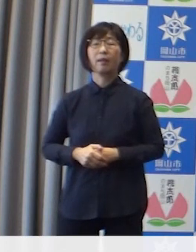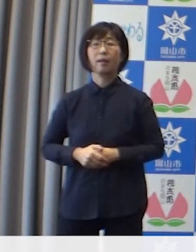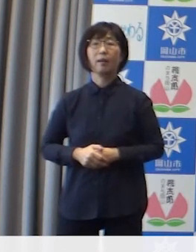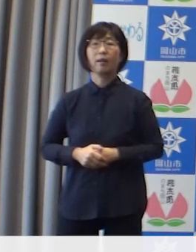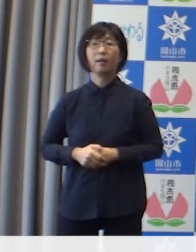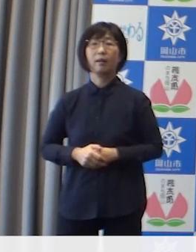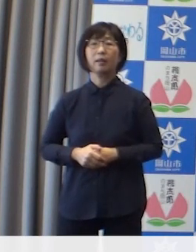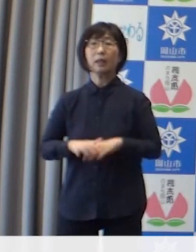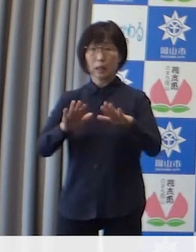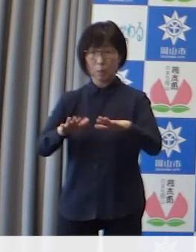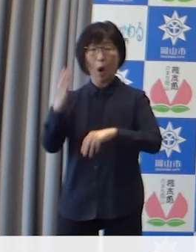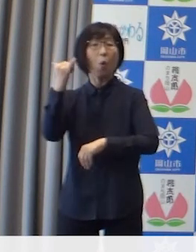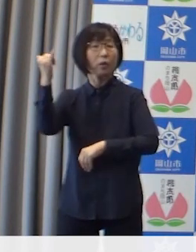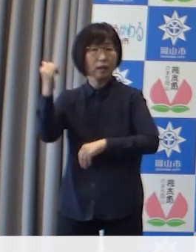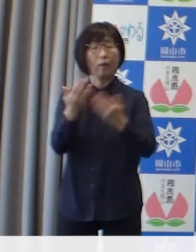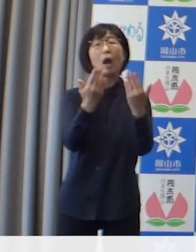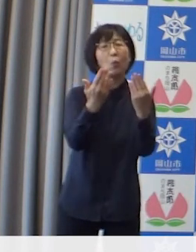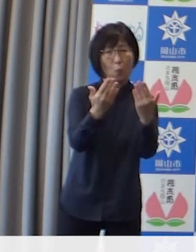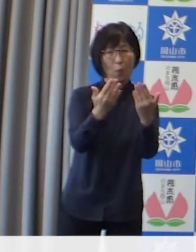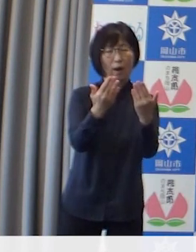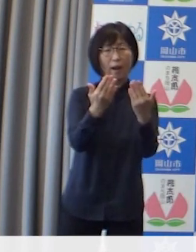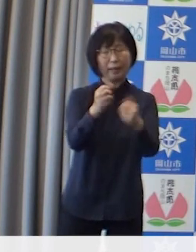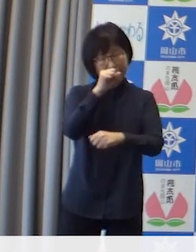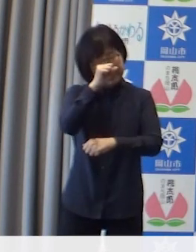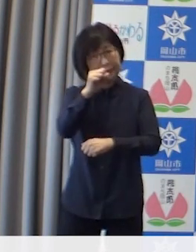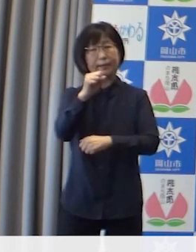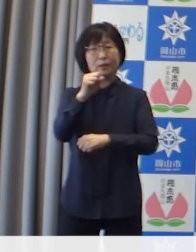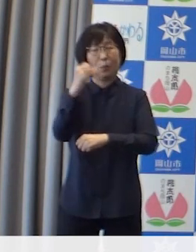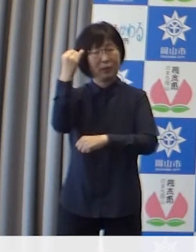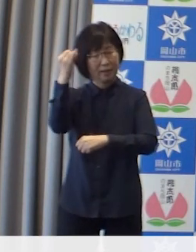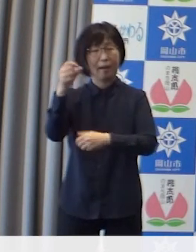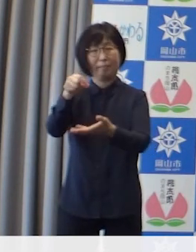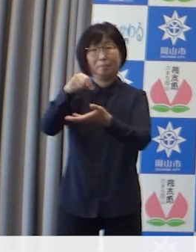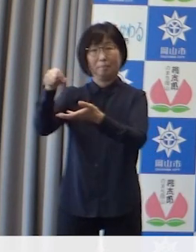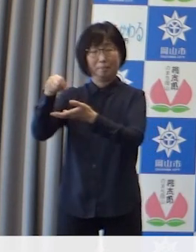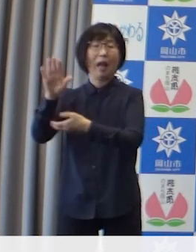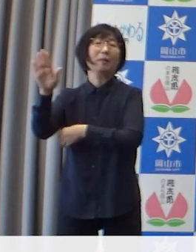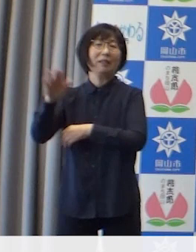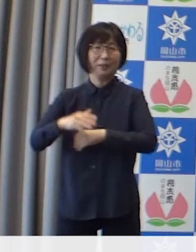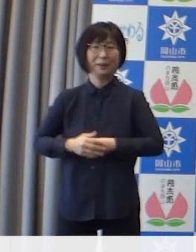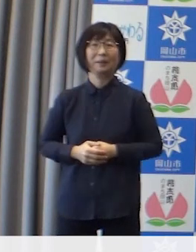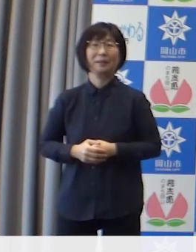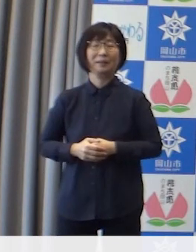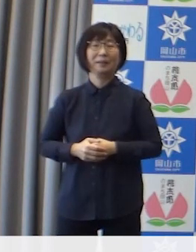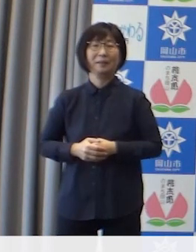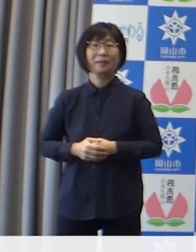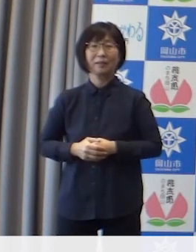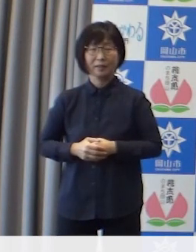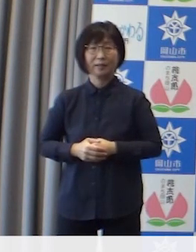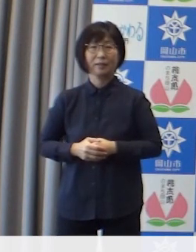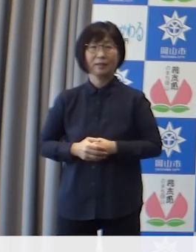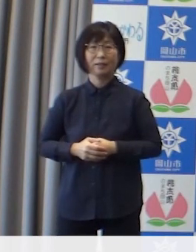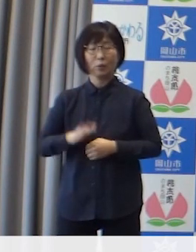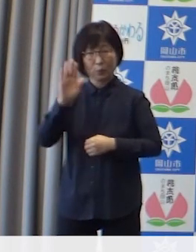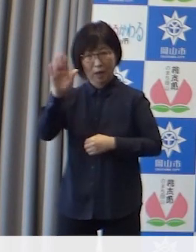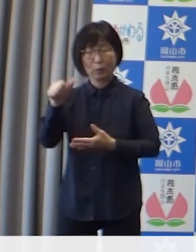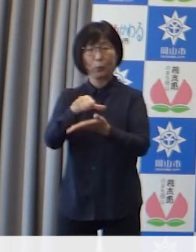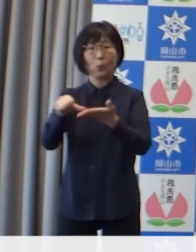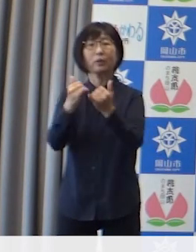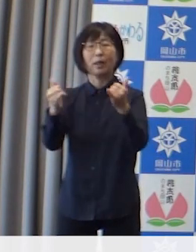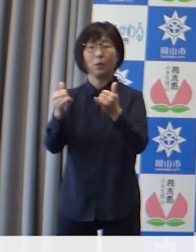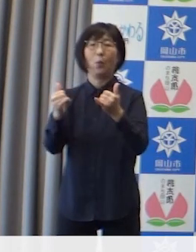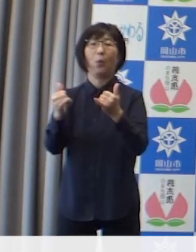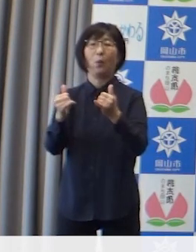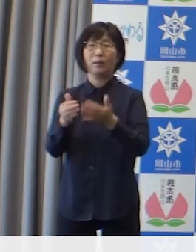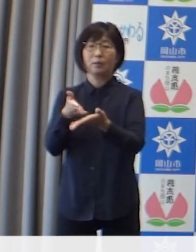はい。今保護者と学校の双方から公表いただいているのは、あとすぐに登録者と言いましただけども、